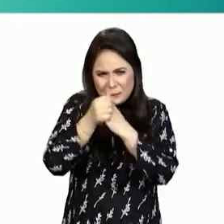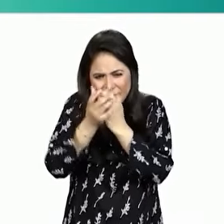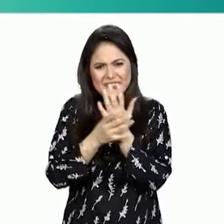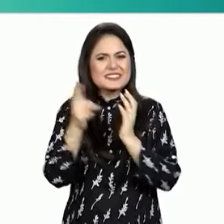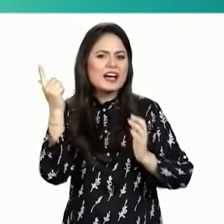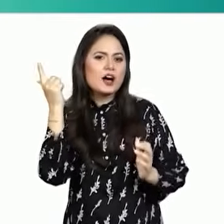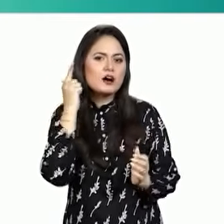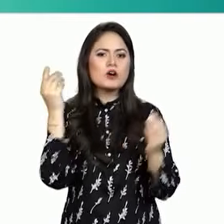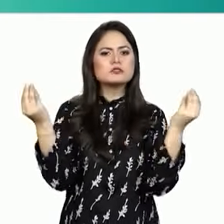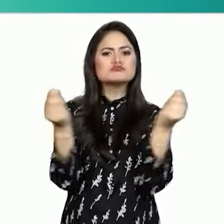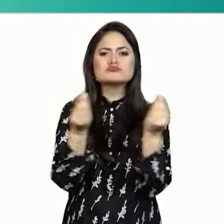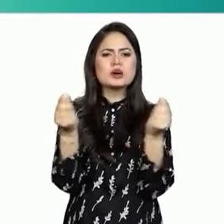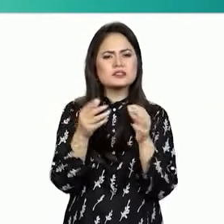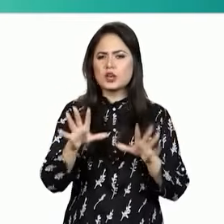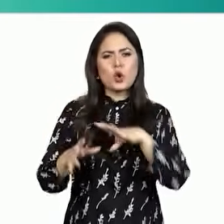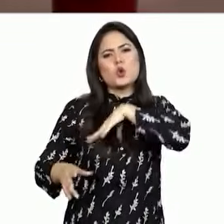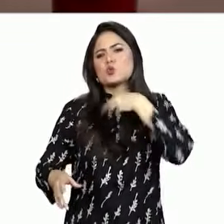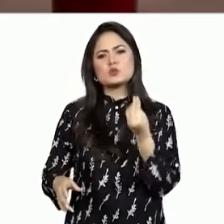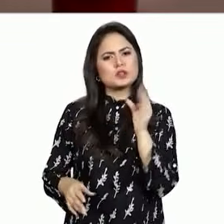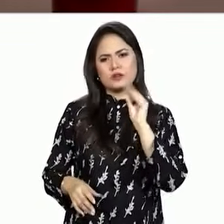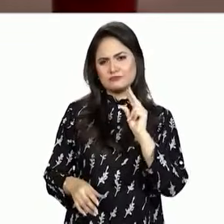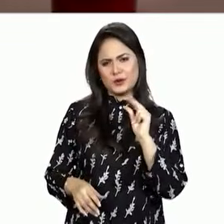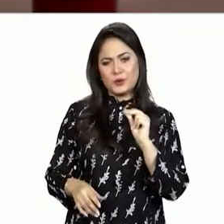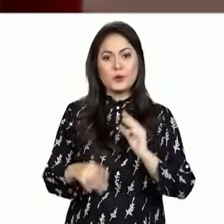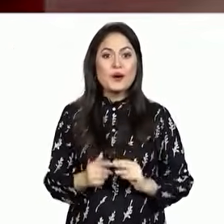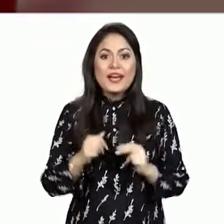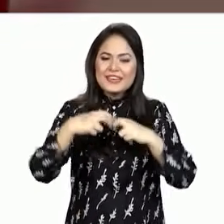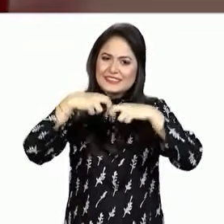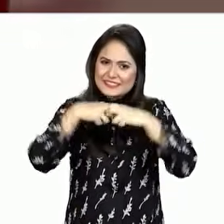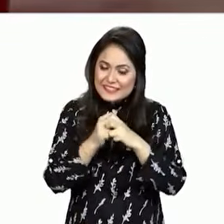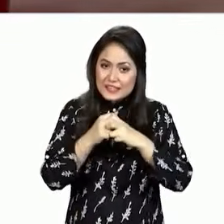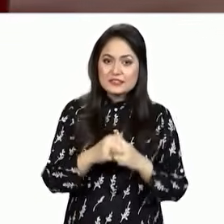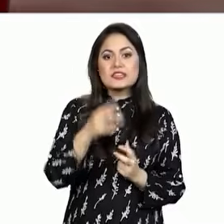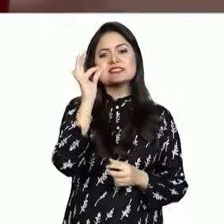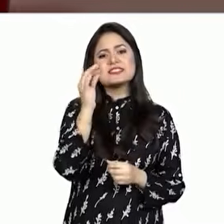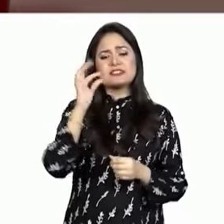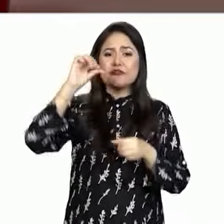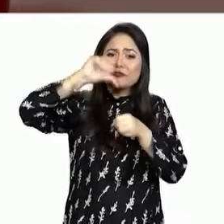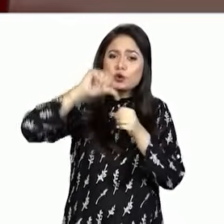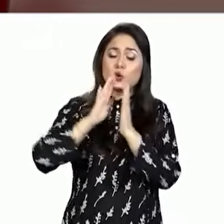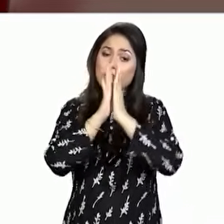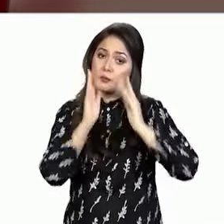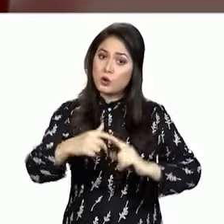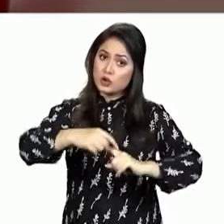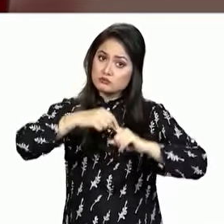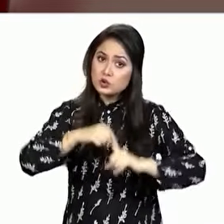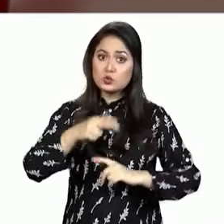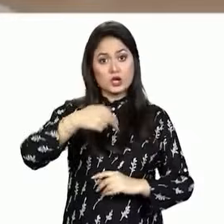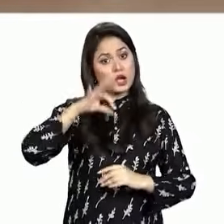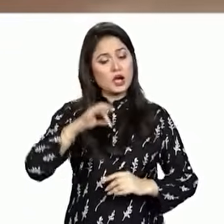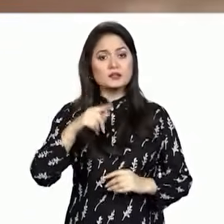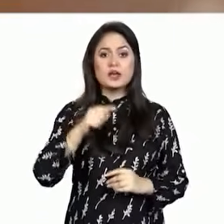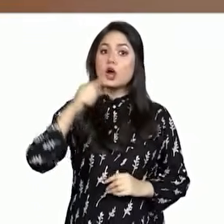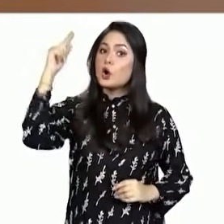پھوٹنے کے اس عمل سے کوئی نقصان نہیں ہوتا۔ صحت مند جوائنٹس کے لیے سائنوویل فلوئڈ کا مسلسل بننا بے حد ضروری ہے،